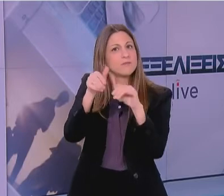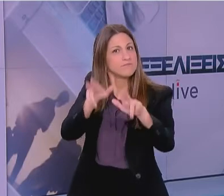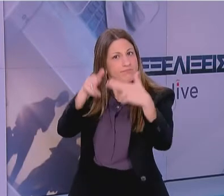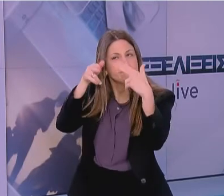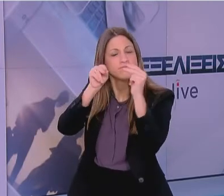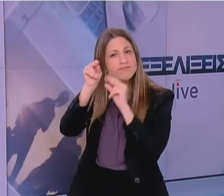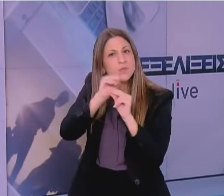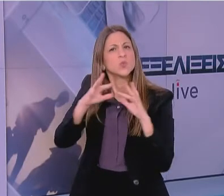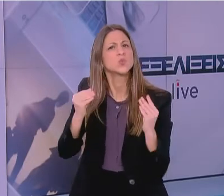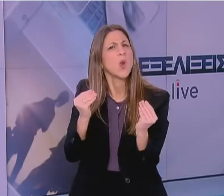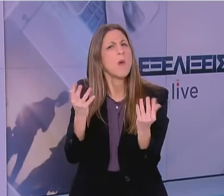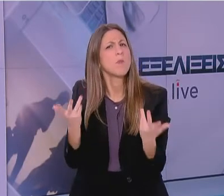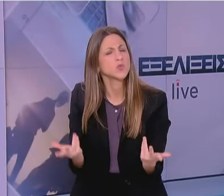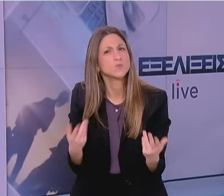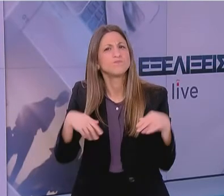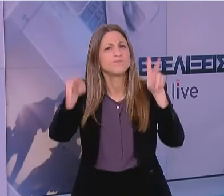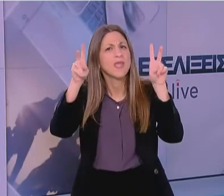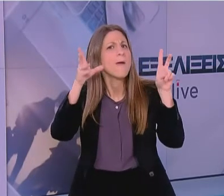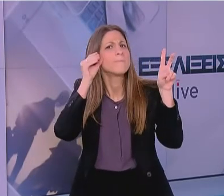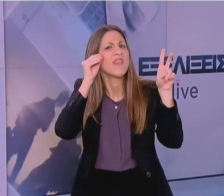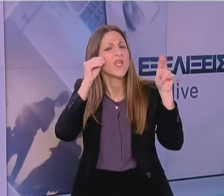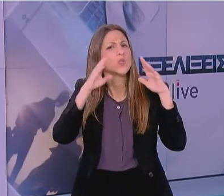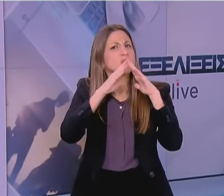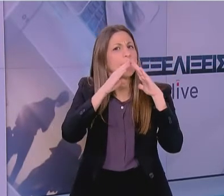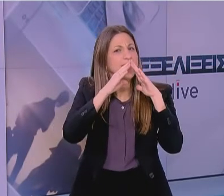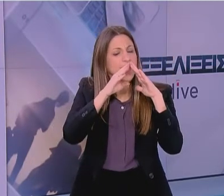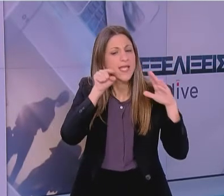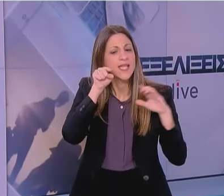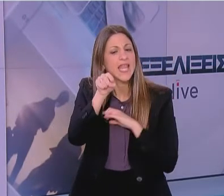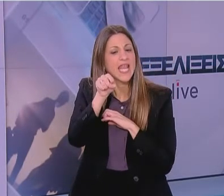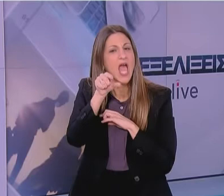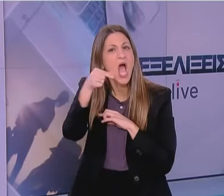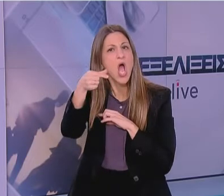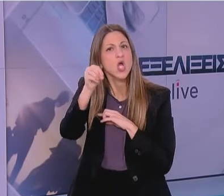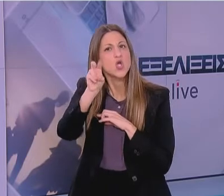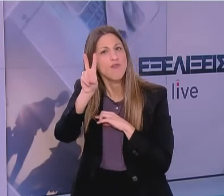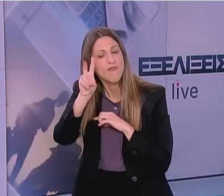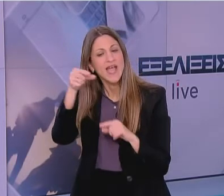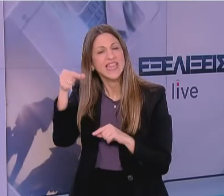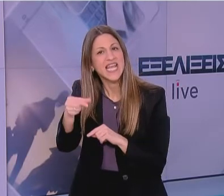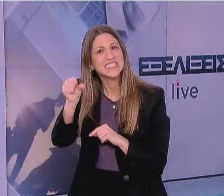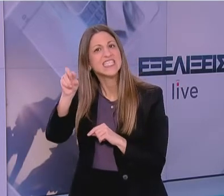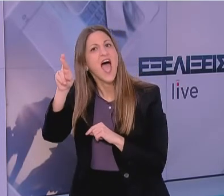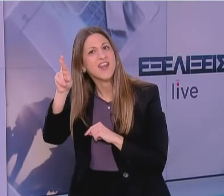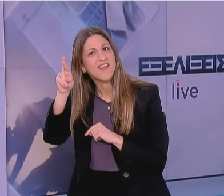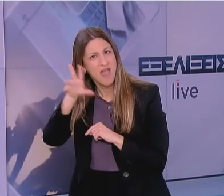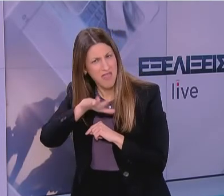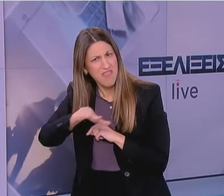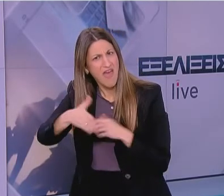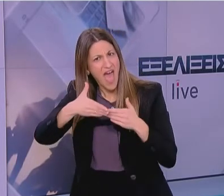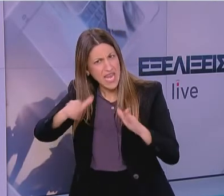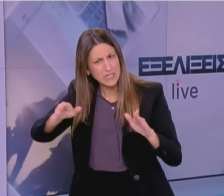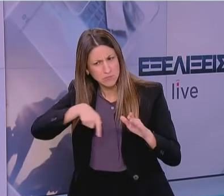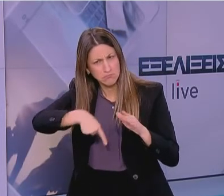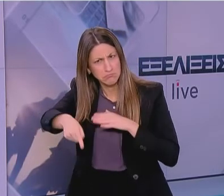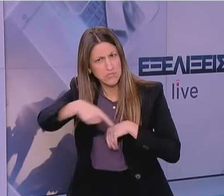του ιστότοπου μαθαίνουμε στο σπίτι.gov.gr που σε λίγες ώρες θα λειτουργήσει, θα παρέχονται χρήσιμες πληροφορίες